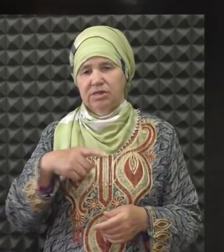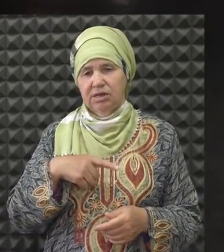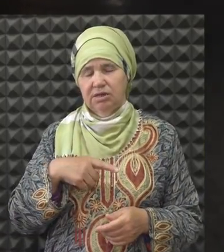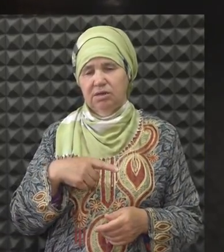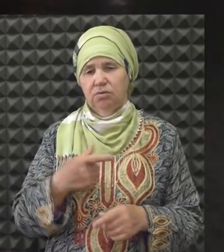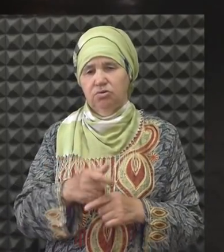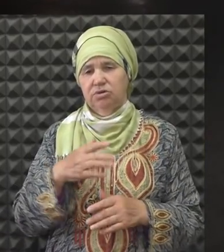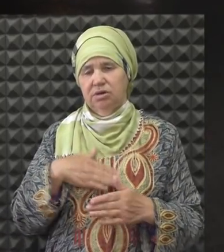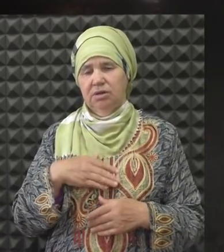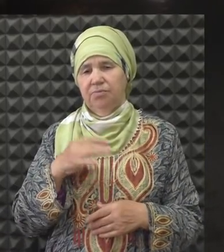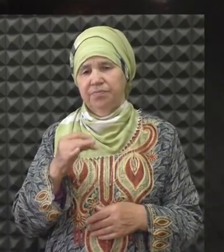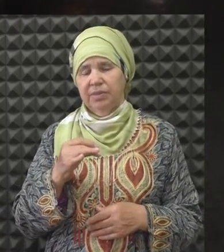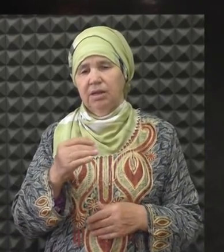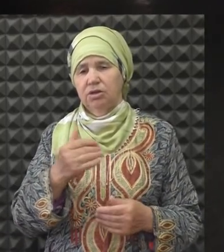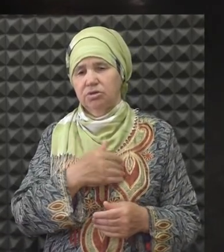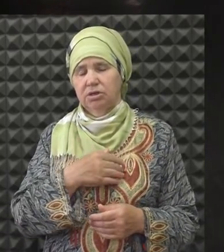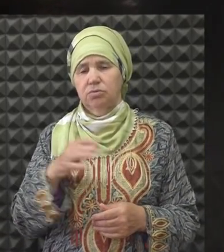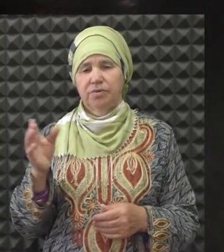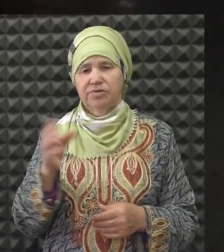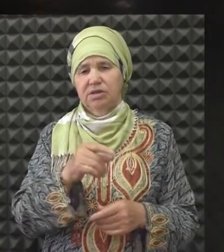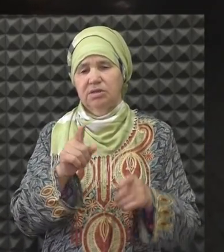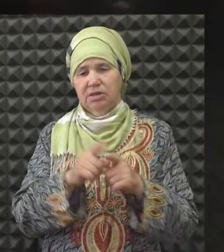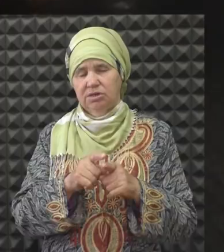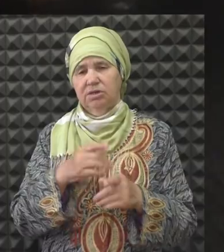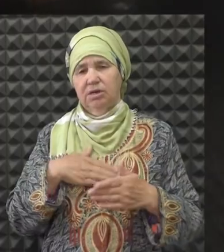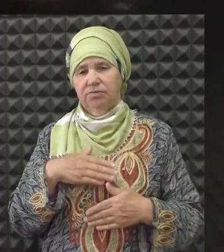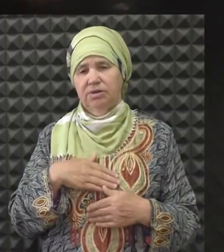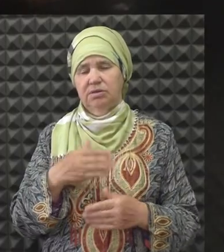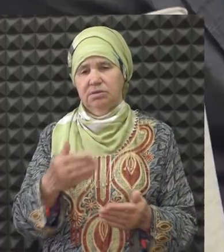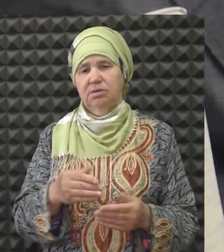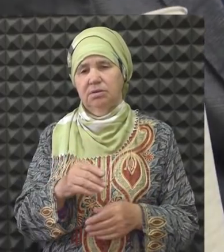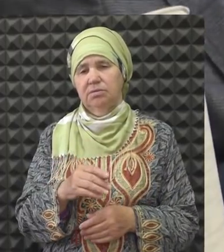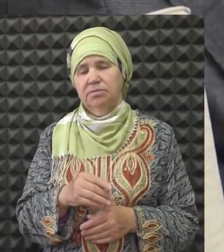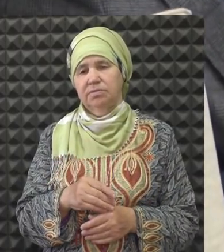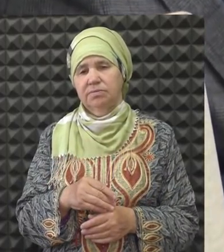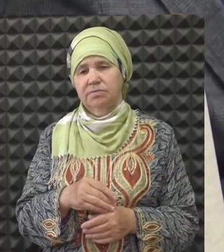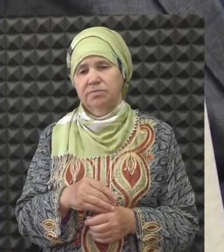Казани. И желаю, чтобы все также